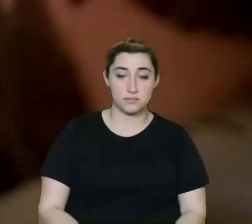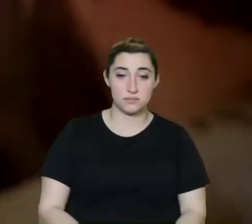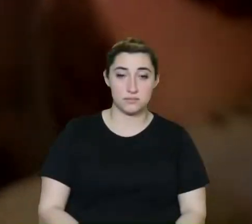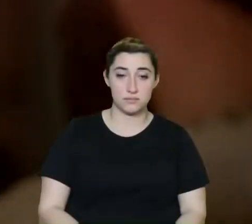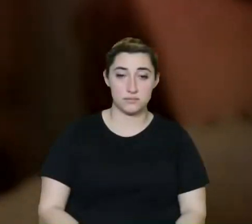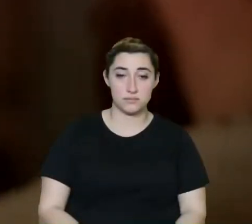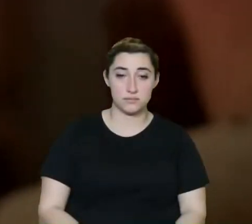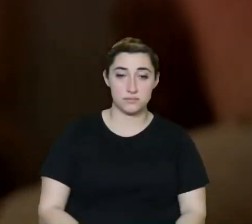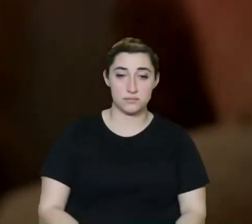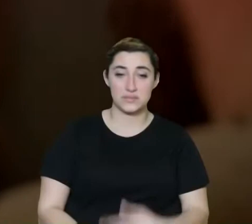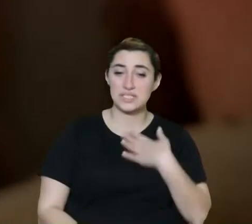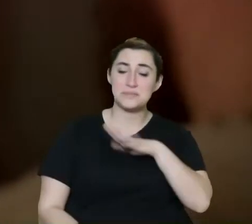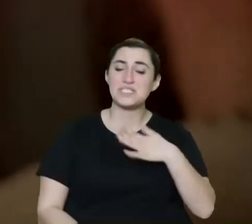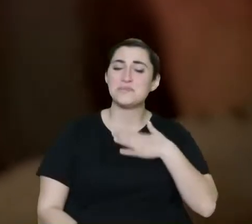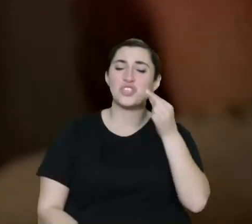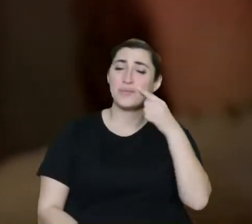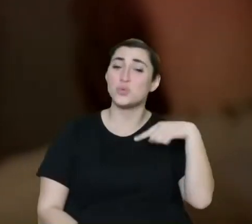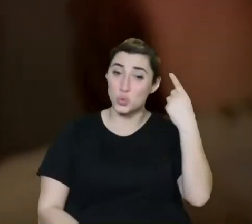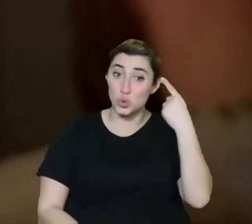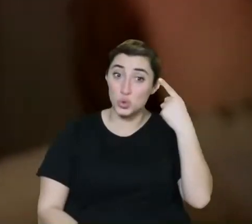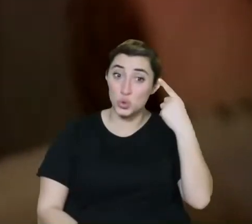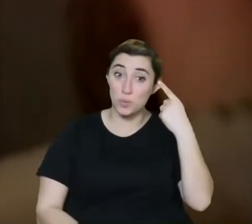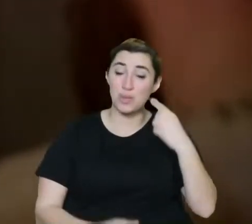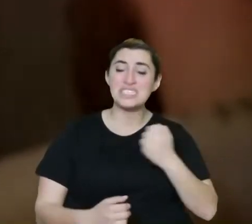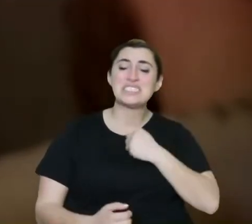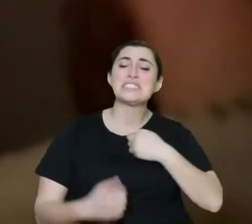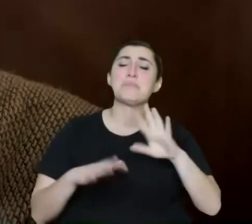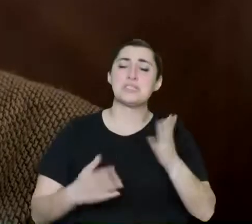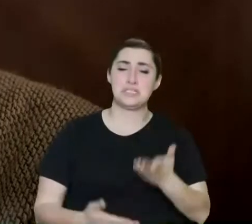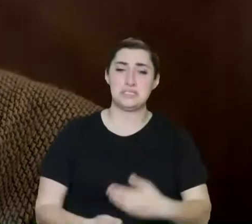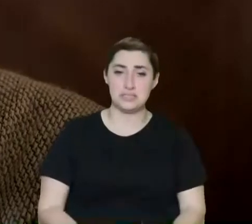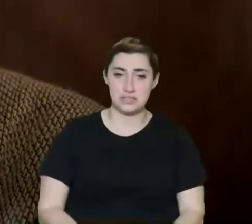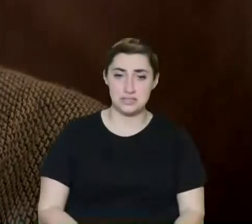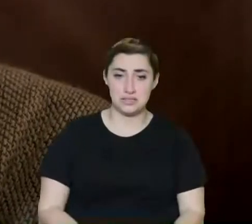oldu. Bizim canımızı düşünüp de dert etme kendine.